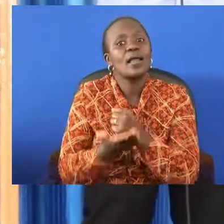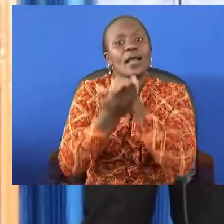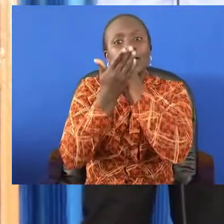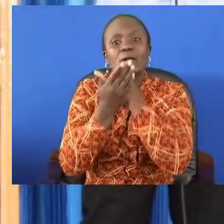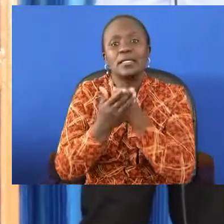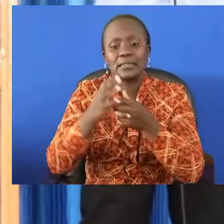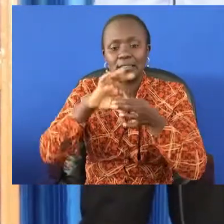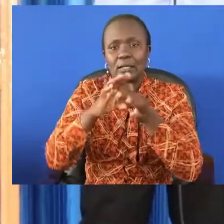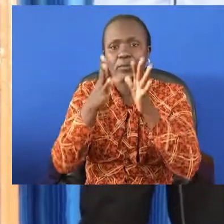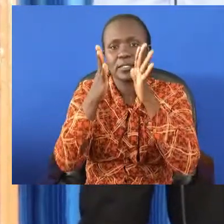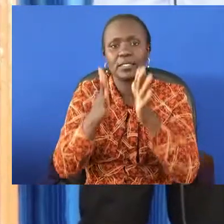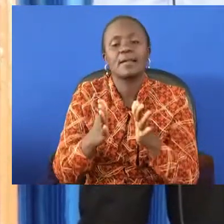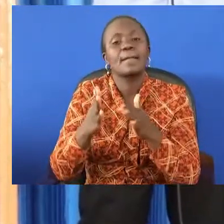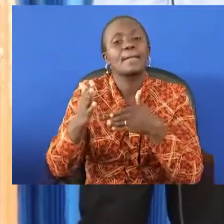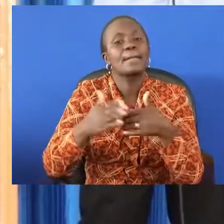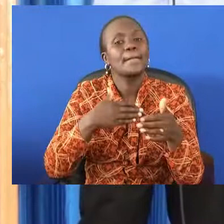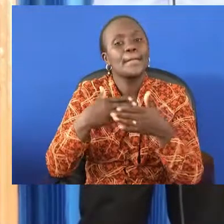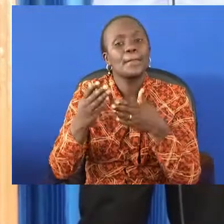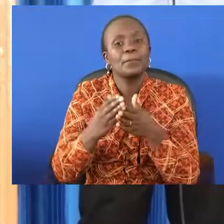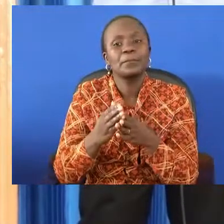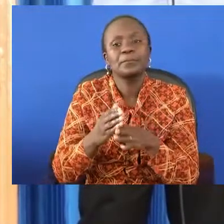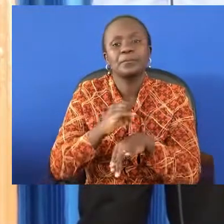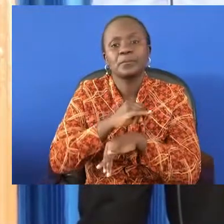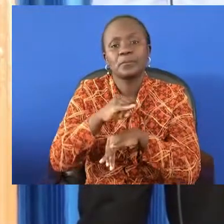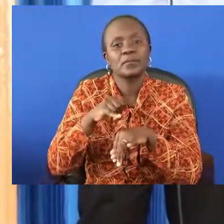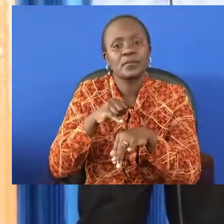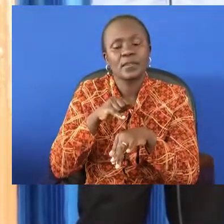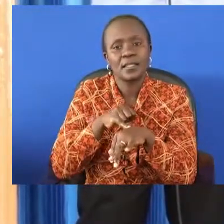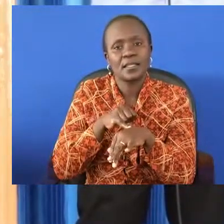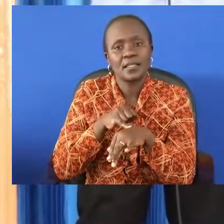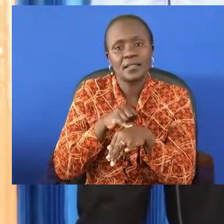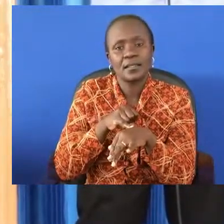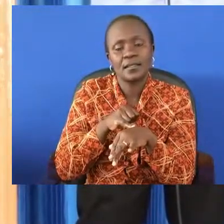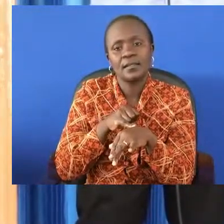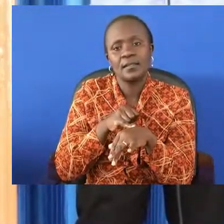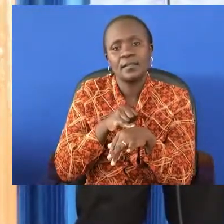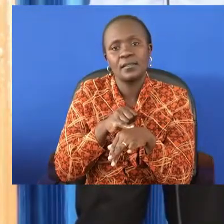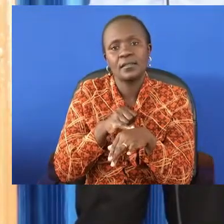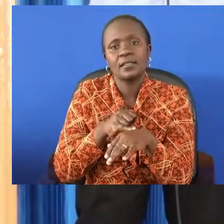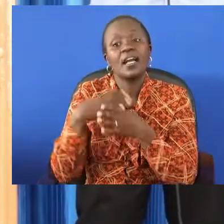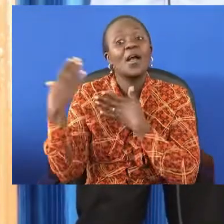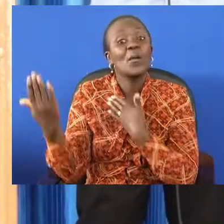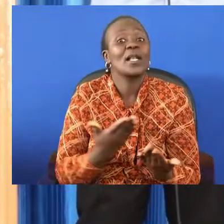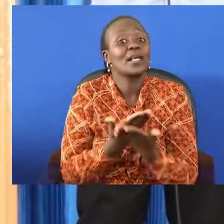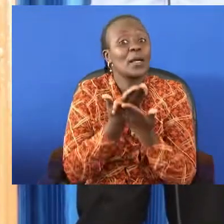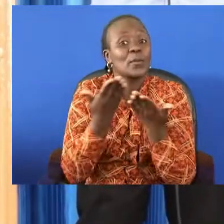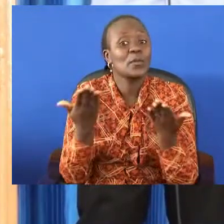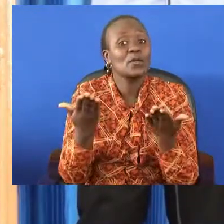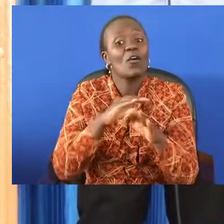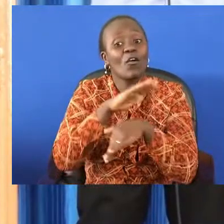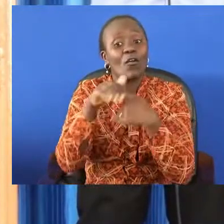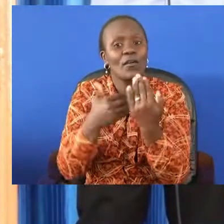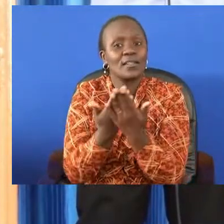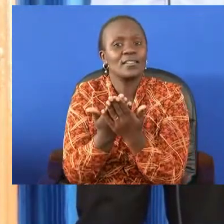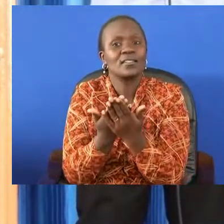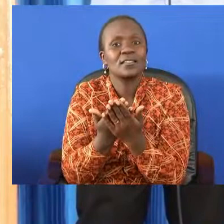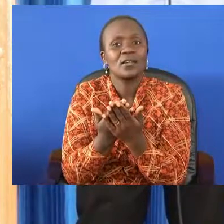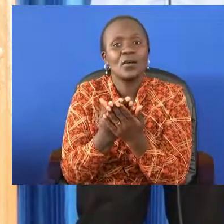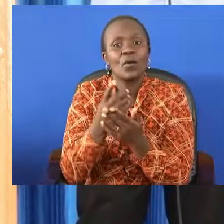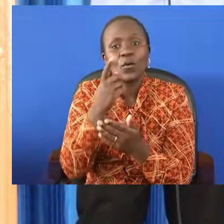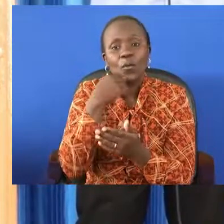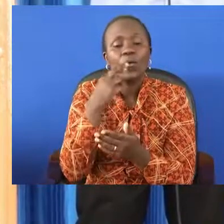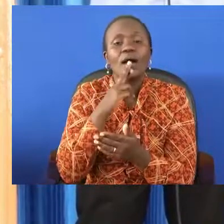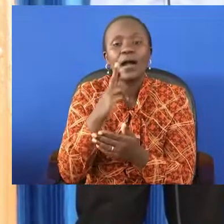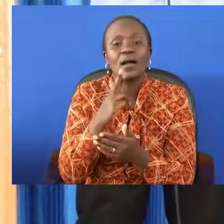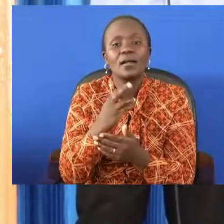katika kukalimani kwa ishara ni dada wetu Joyce Kurui. Ninawakaribisha nyote, hata wale